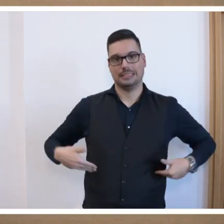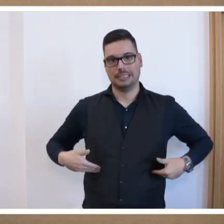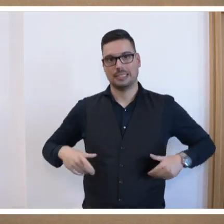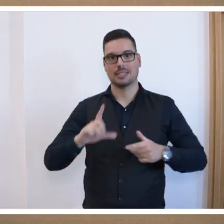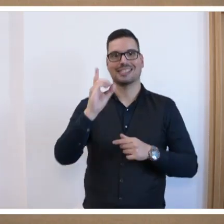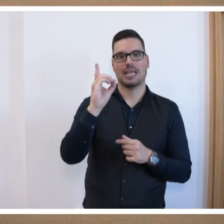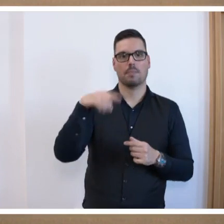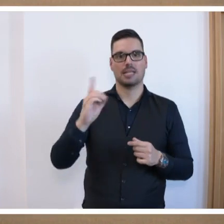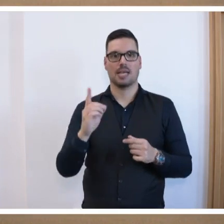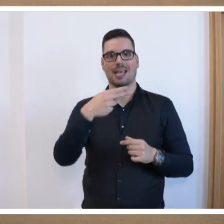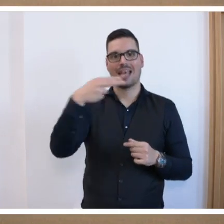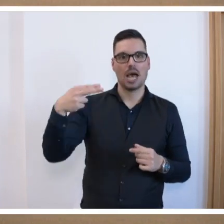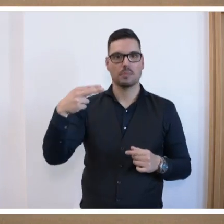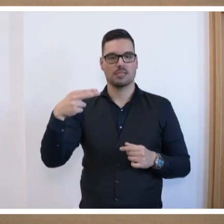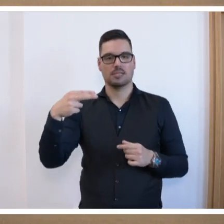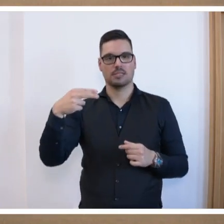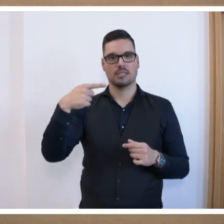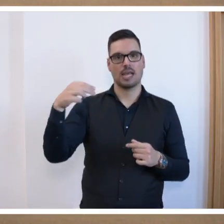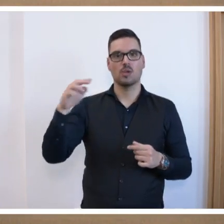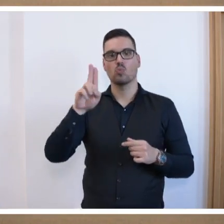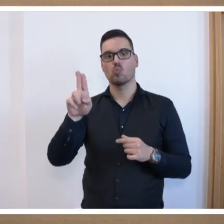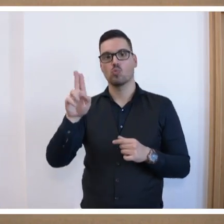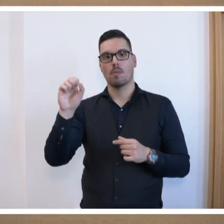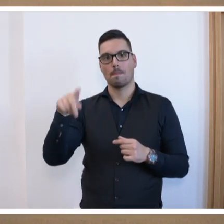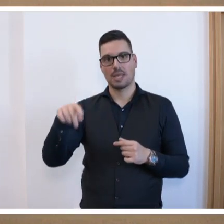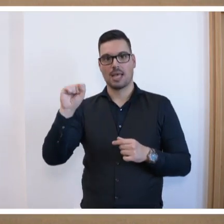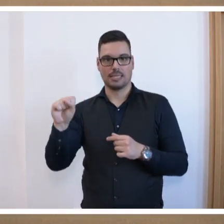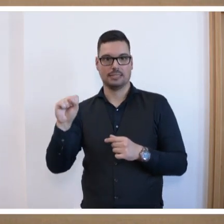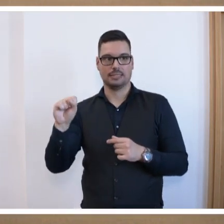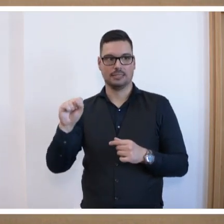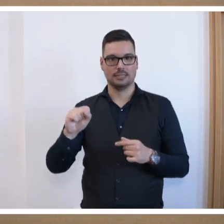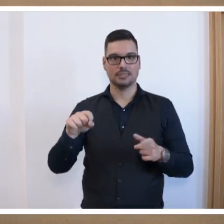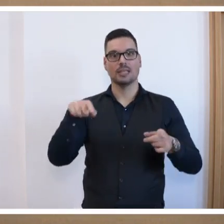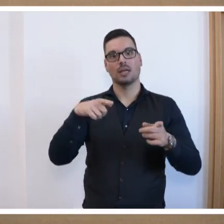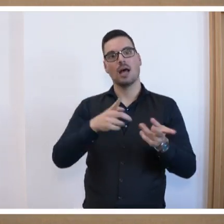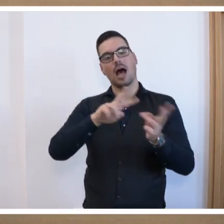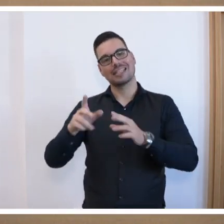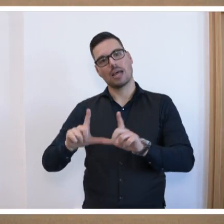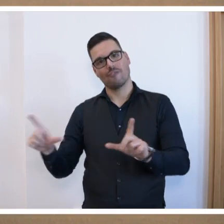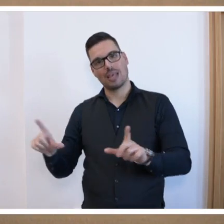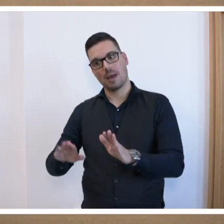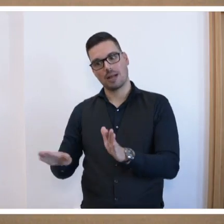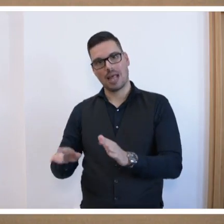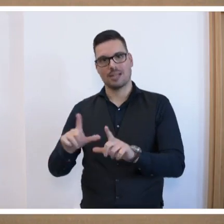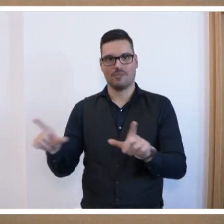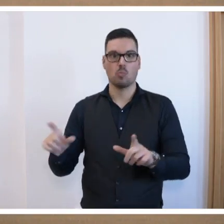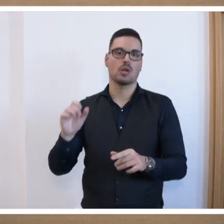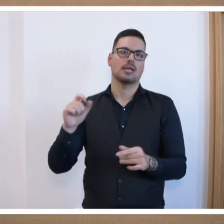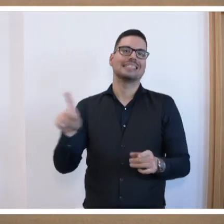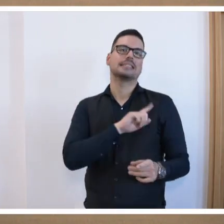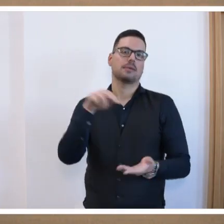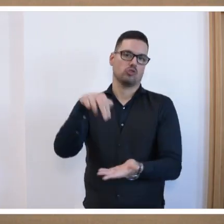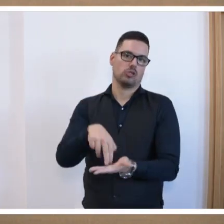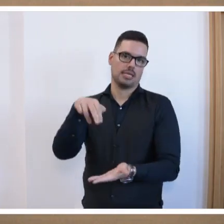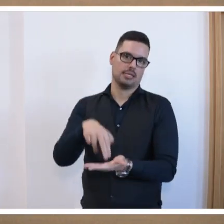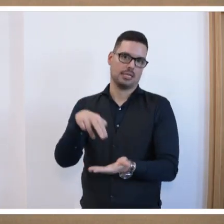DPD, Hermes, GLS und UPS. Sie beauftragen Subunternehmer oder sogenannte Solo-Selbstständige im Rahmen